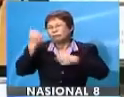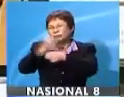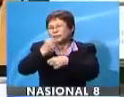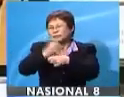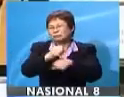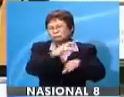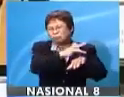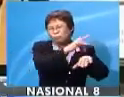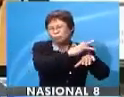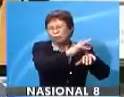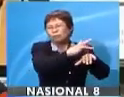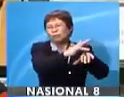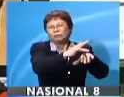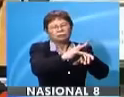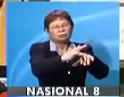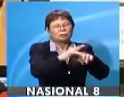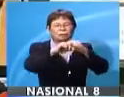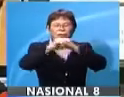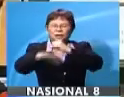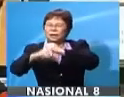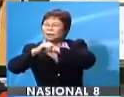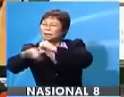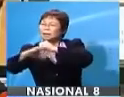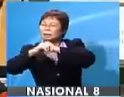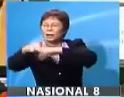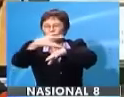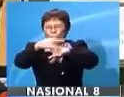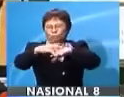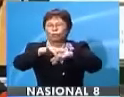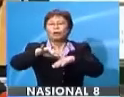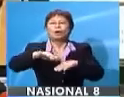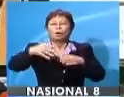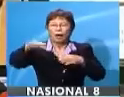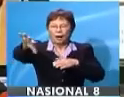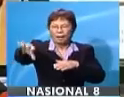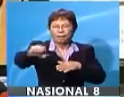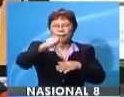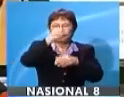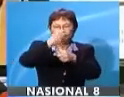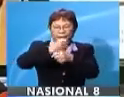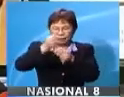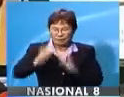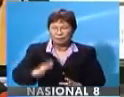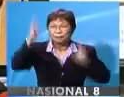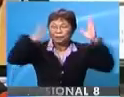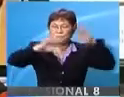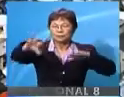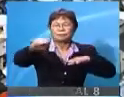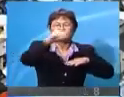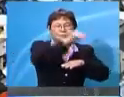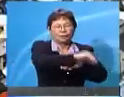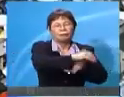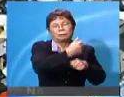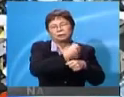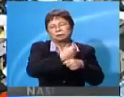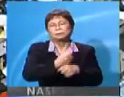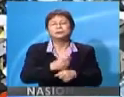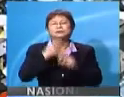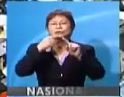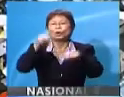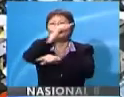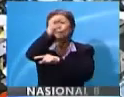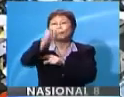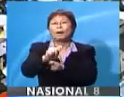di situ, mereka akan iklankan kekosongan dan mereka akan mohon untuk Jabatan Immigration untuk mengeluarkan pas. Menjawab